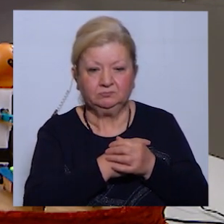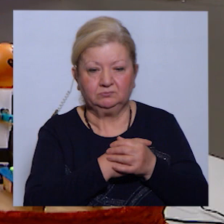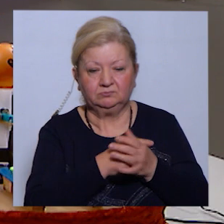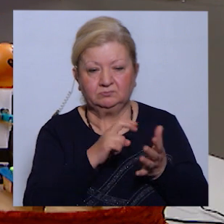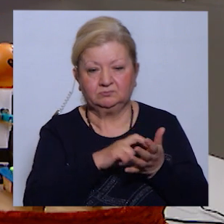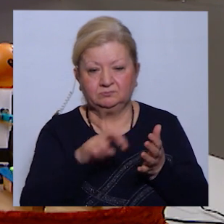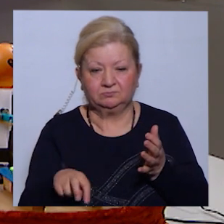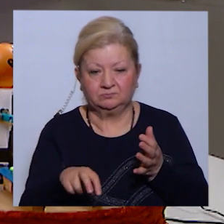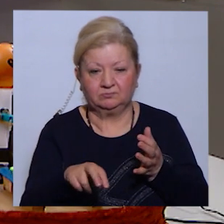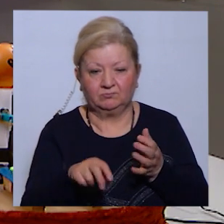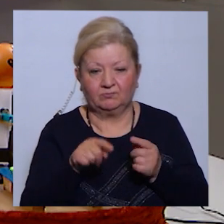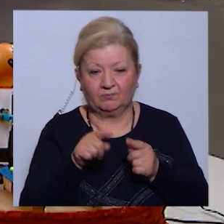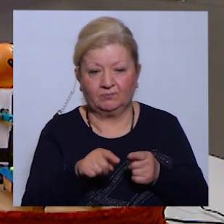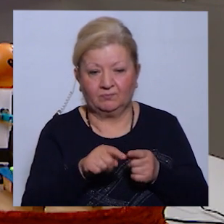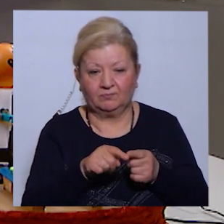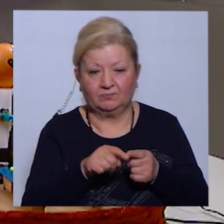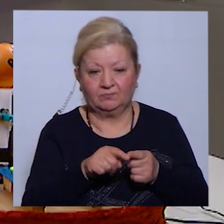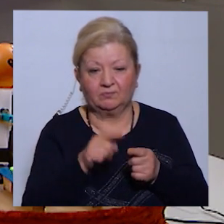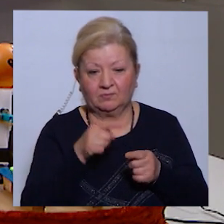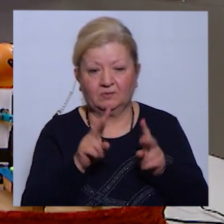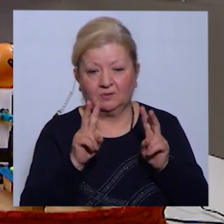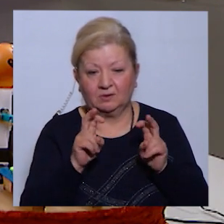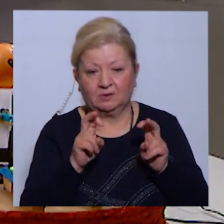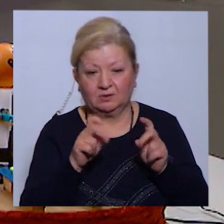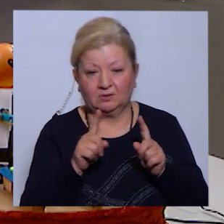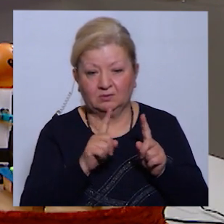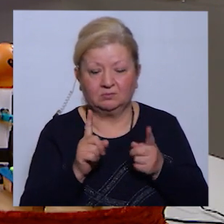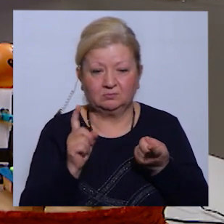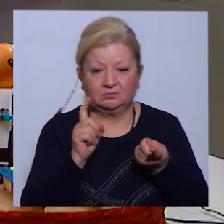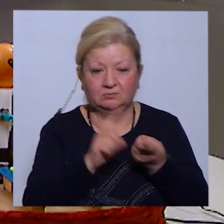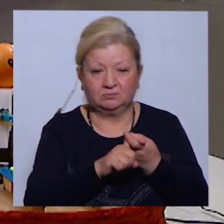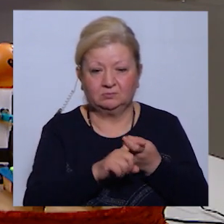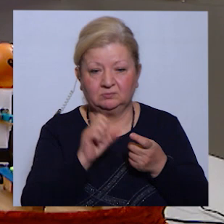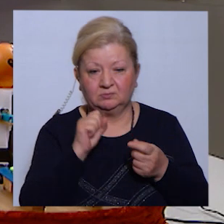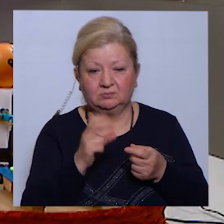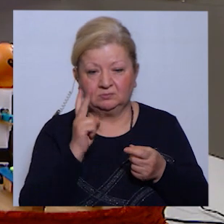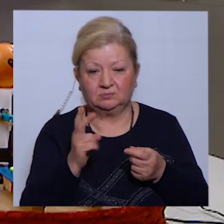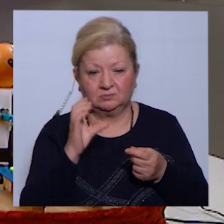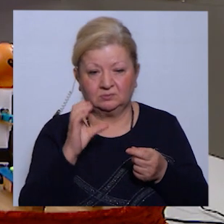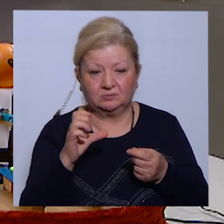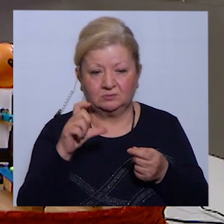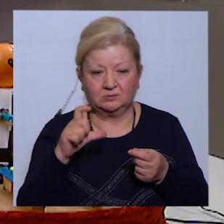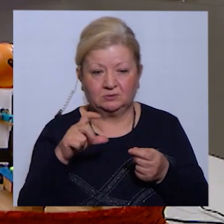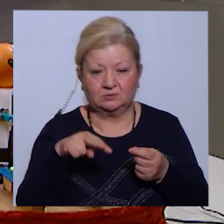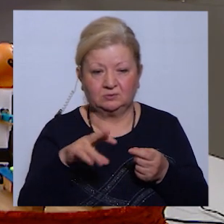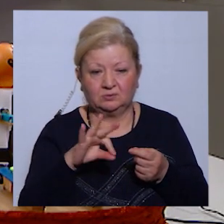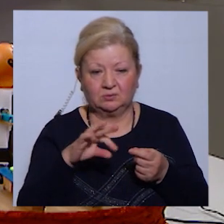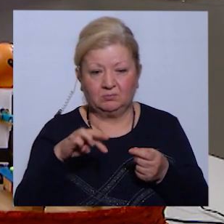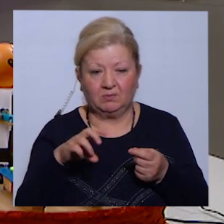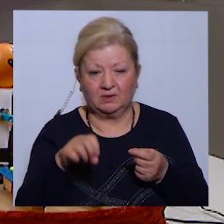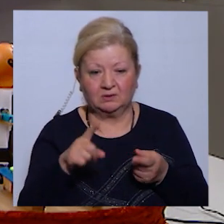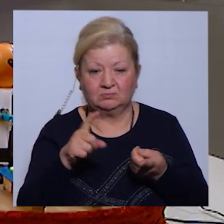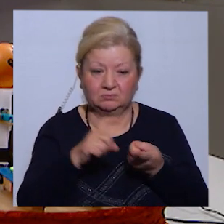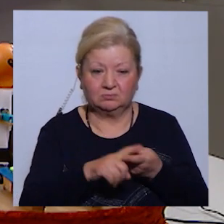გადმოხდა. ესაც ეს თემა, რაც შეეხება აქსელომეტრებს და ტევადობის